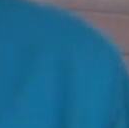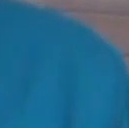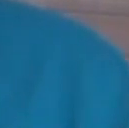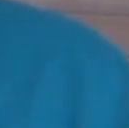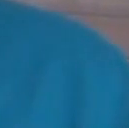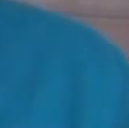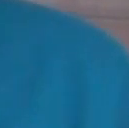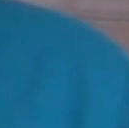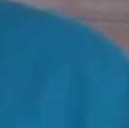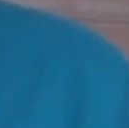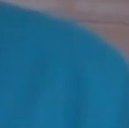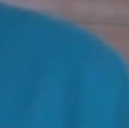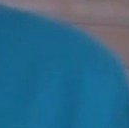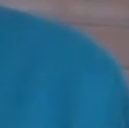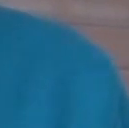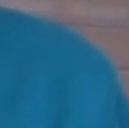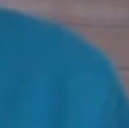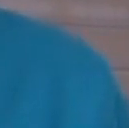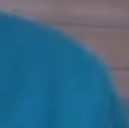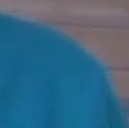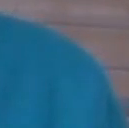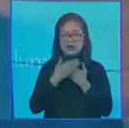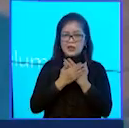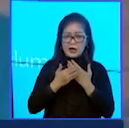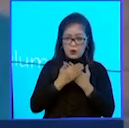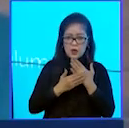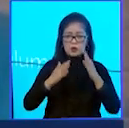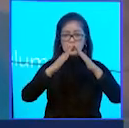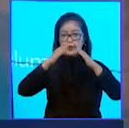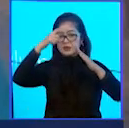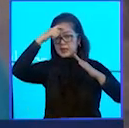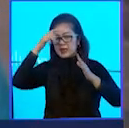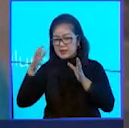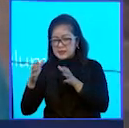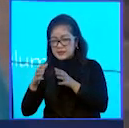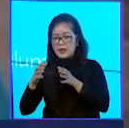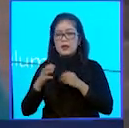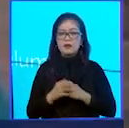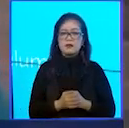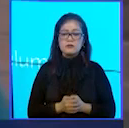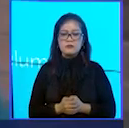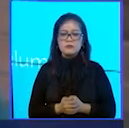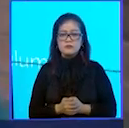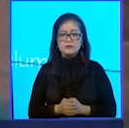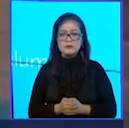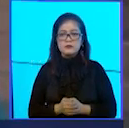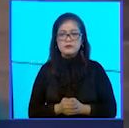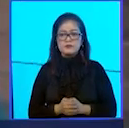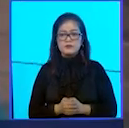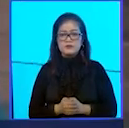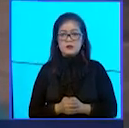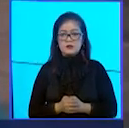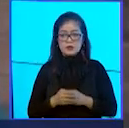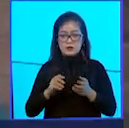sedang istirahat dalam perawatan Puskesmas Kecamatan Kelapa Gading. Tapi mau kita kasih susu, kasih